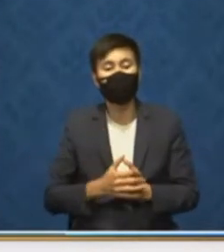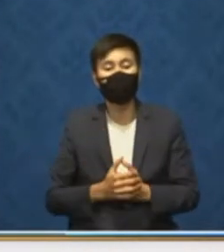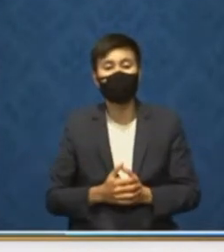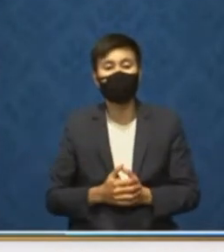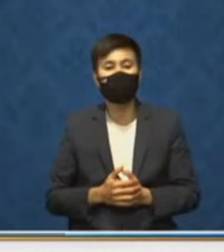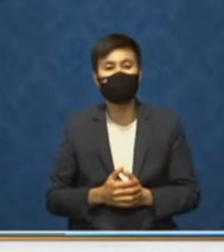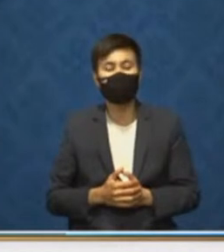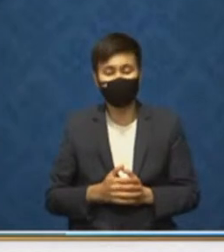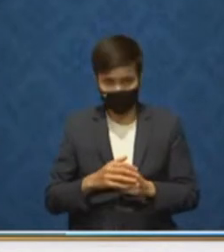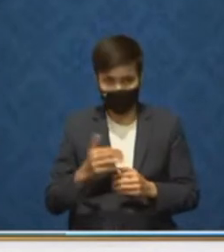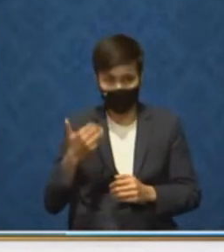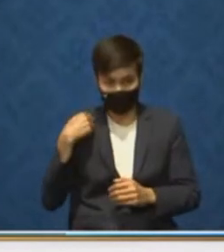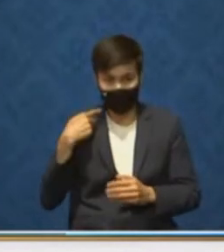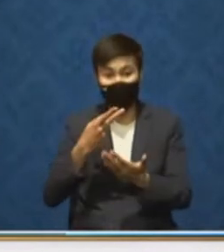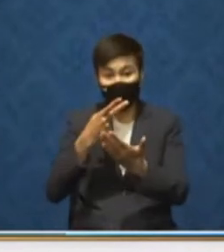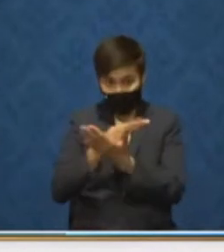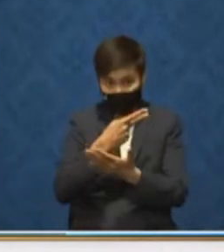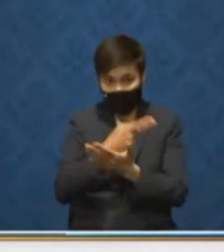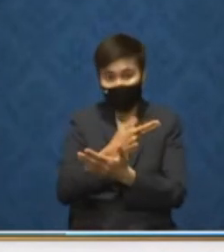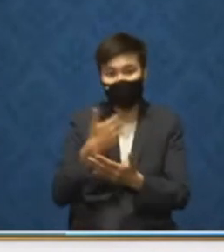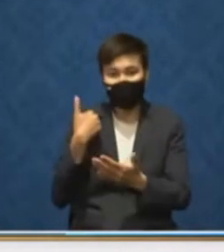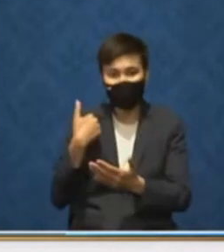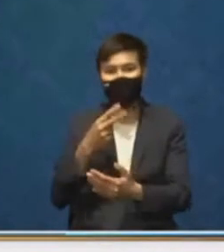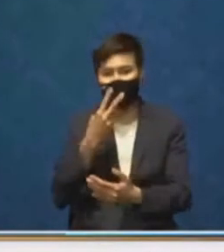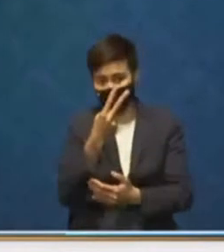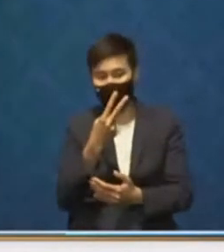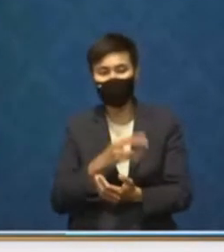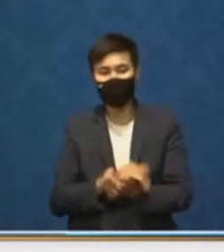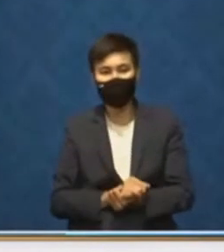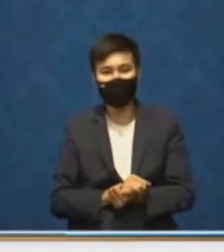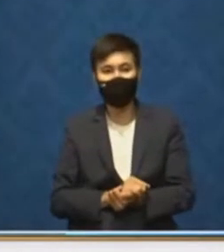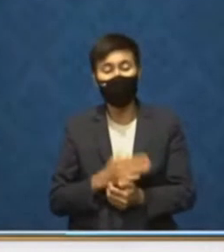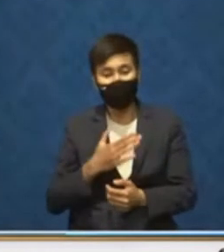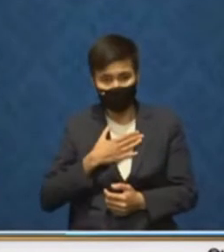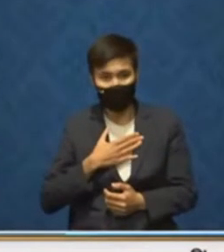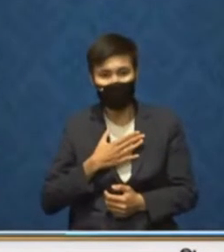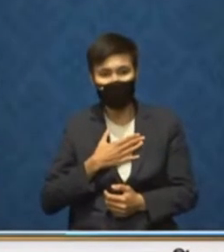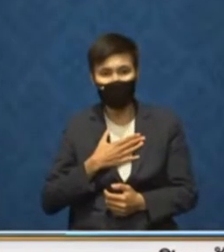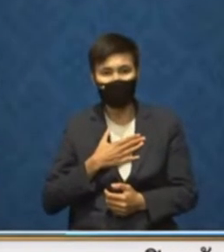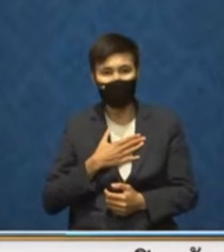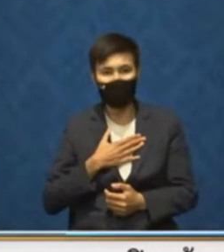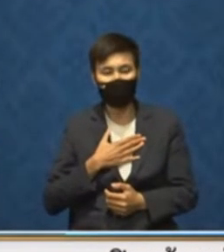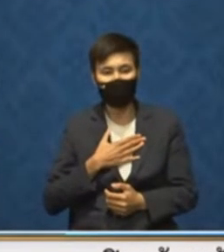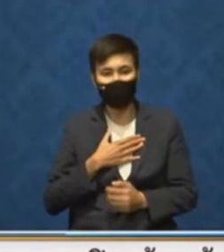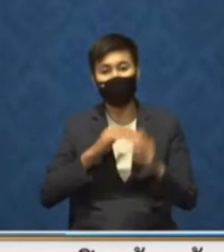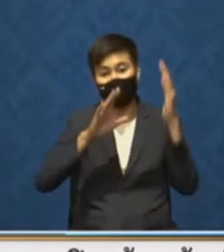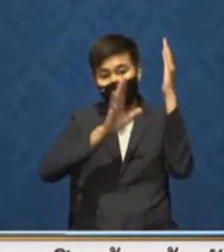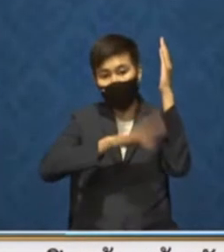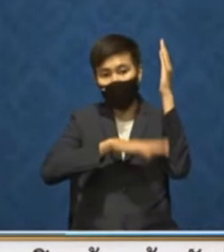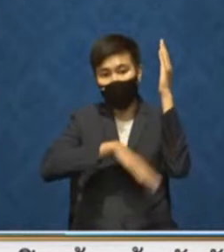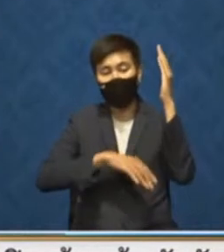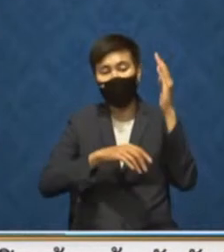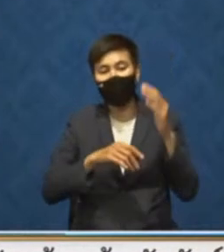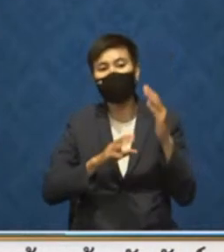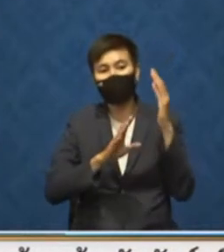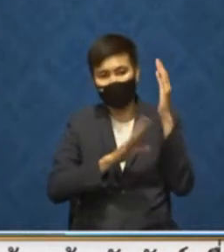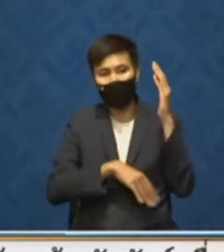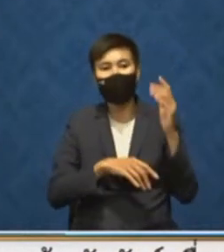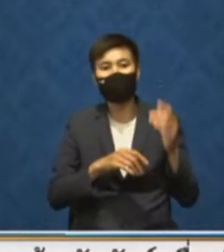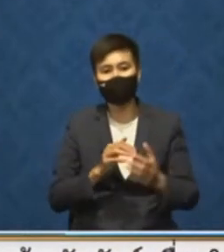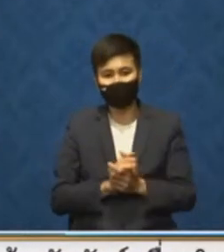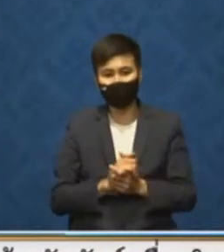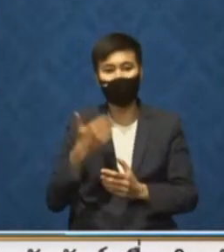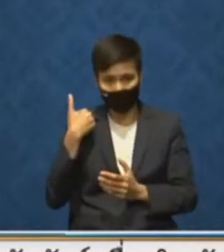แล้วกาญจนบุรีและก็มีหมดเอามาดูแล้วกันแล้วก็บอกว่าไม่เน้นเรื่องภาคใต้ด้วยนะธนู